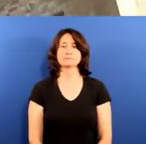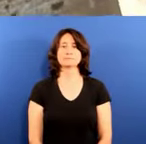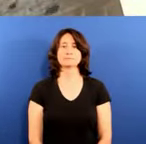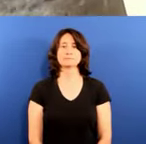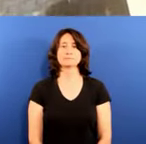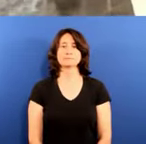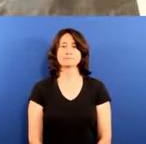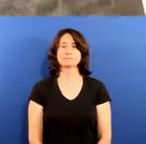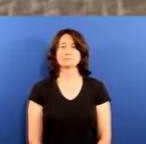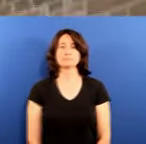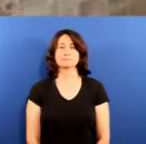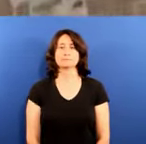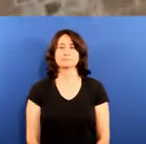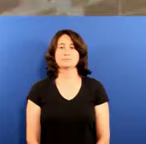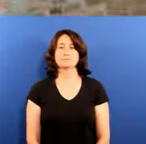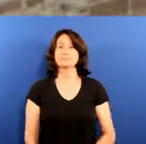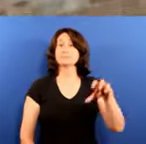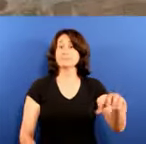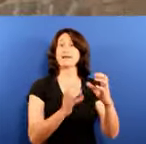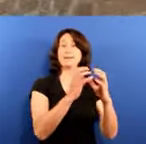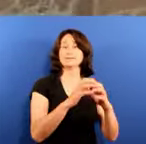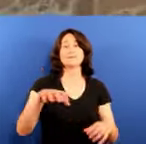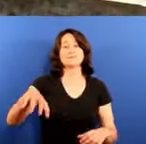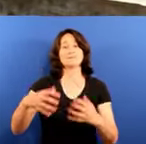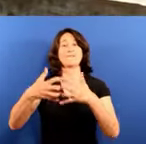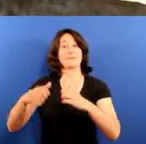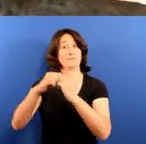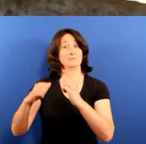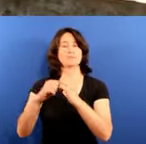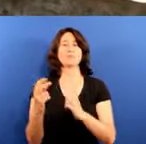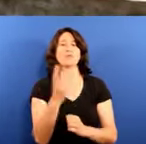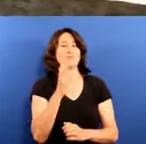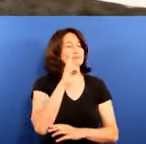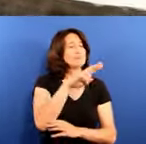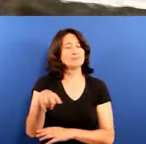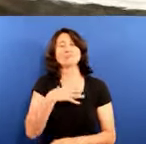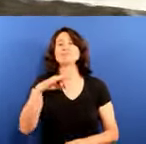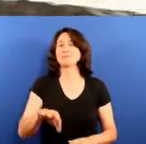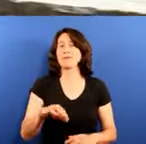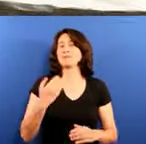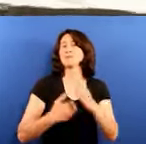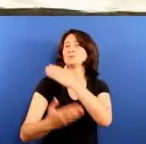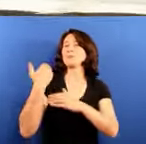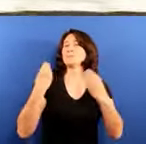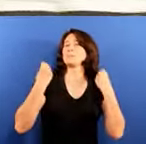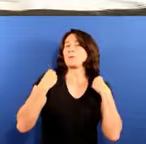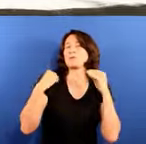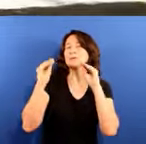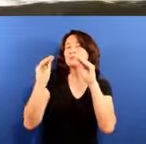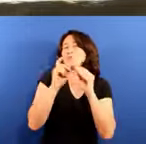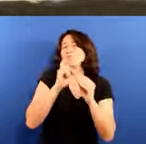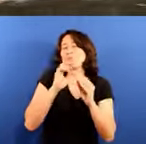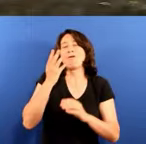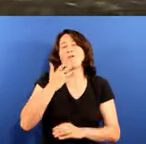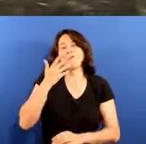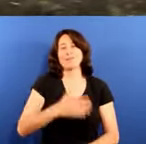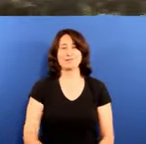gazteluzat jo daiteken dorretxea da, modu horretako bizkeiko dorretxe bakarra. El pobleko burdinolak lotureztua du